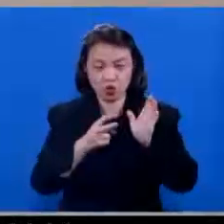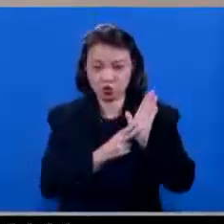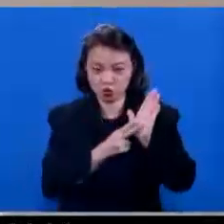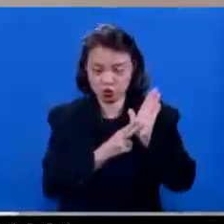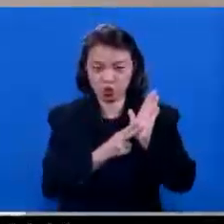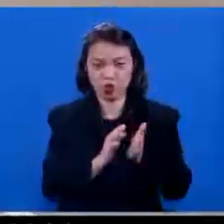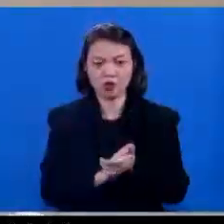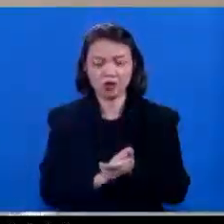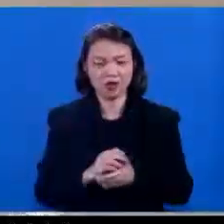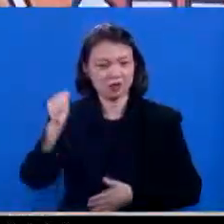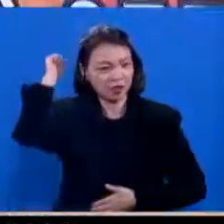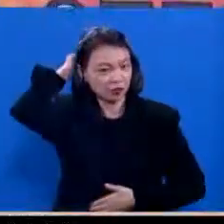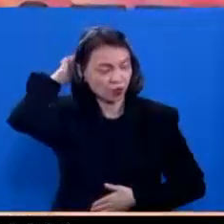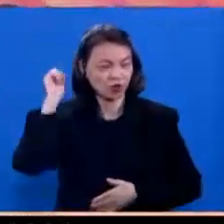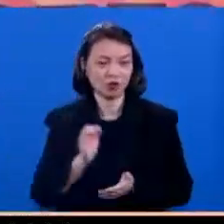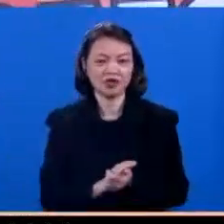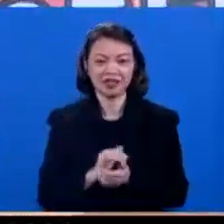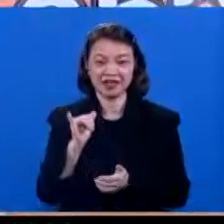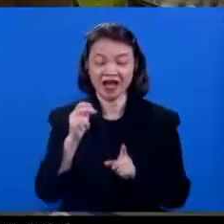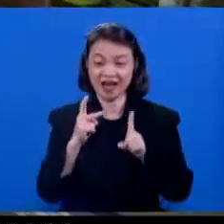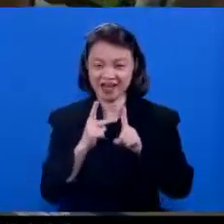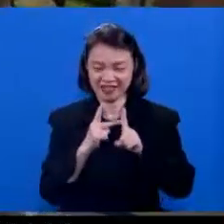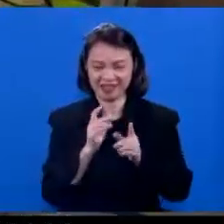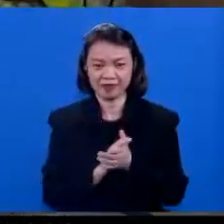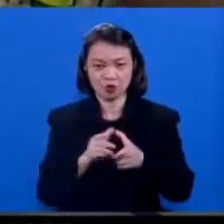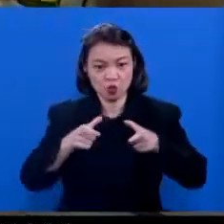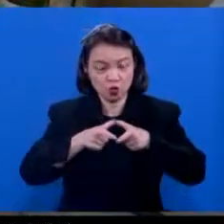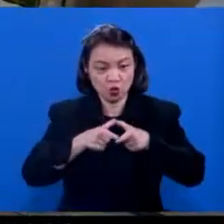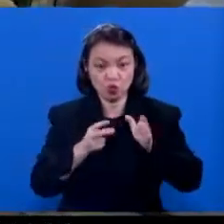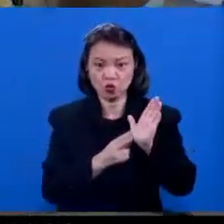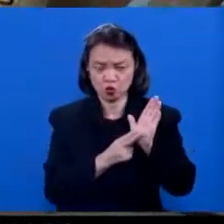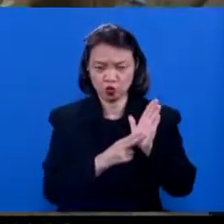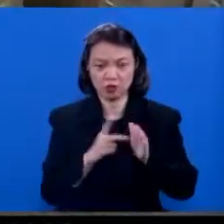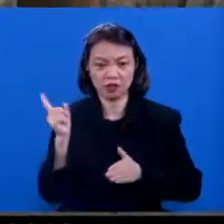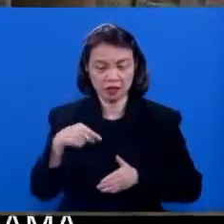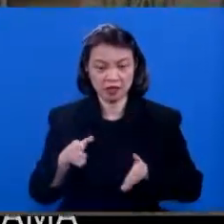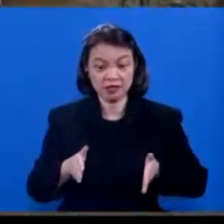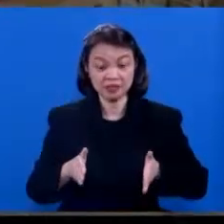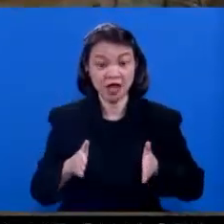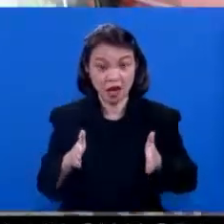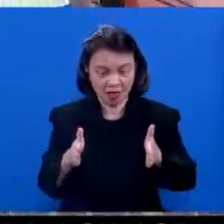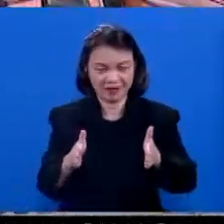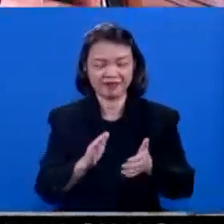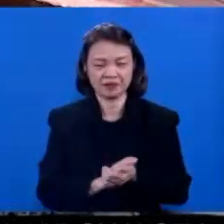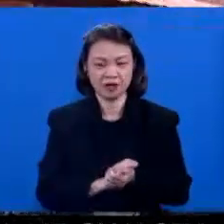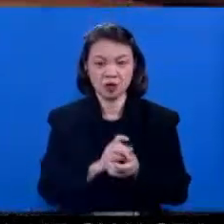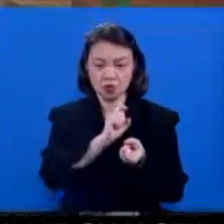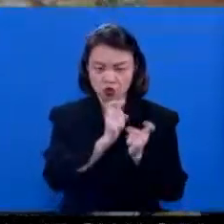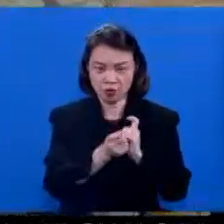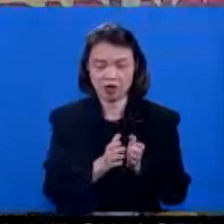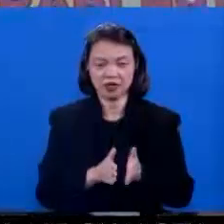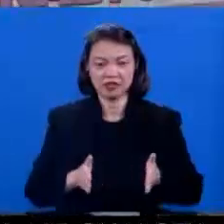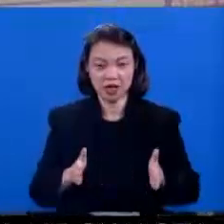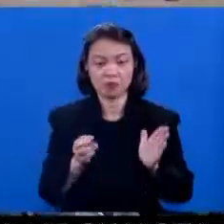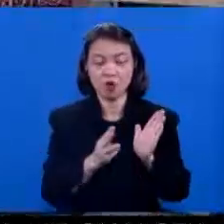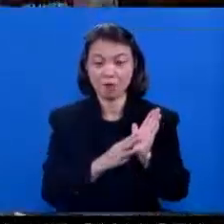yang berada di Jalan Muhammad Yamin nomor 51. Nama Serabi Noto Suman diambil dari nama Jalan Noto Suman yang kini berubah menjadi Jalan Muhammad